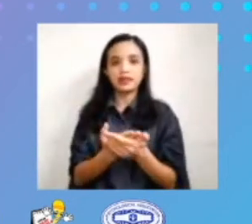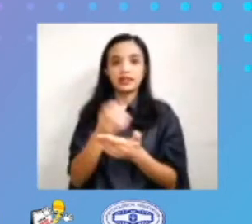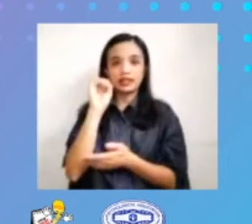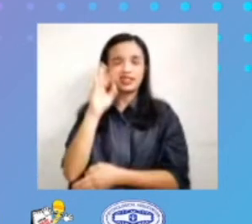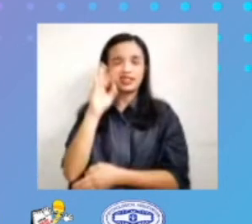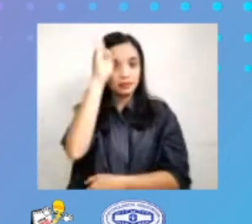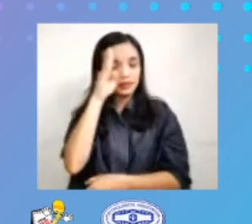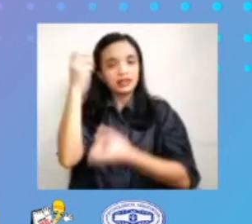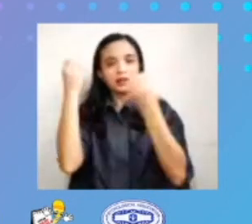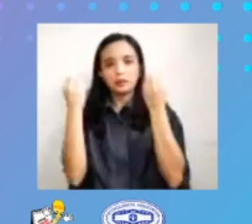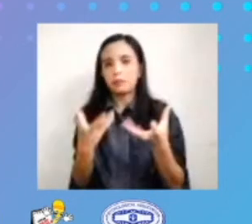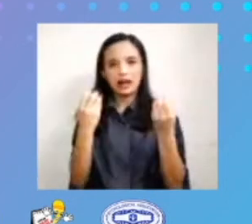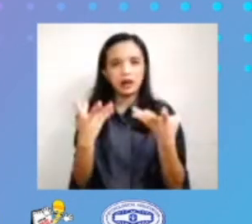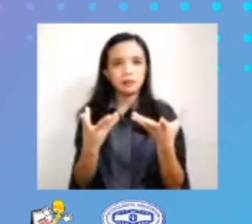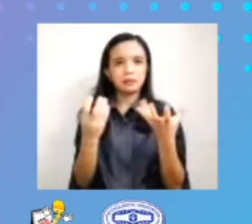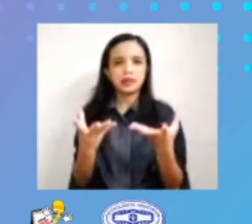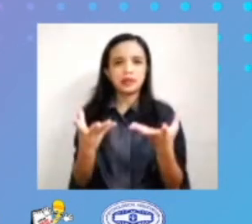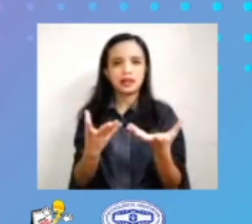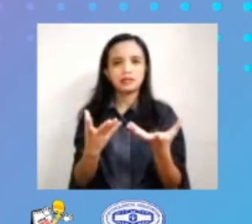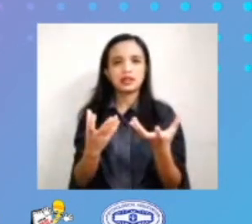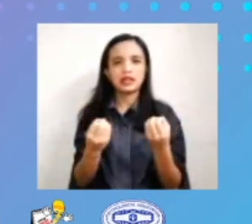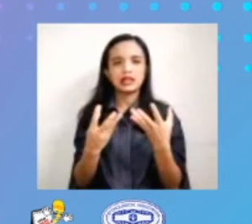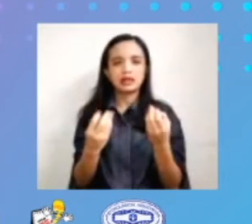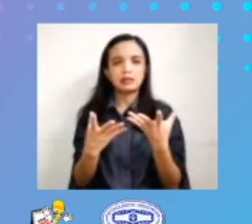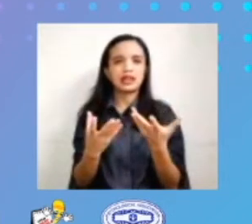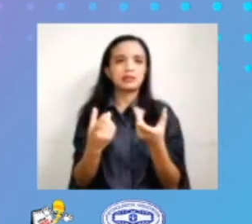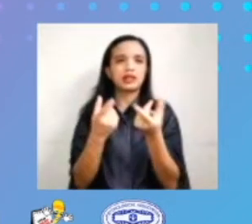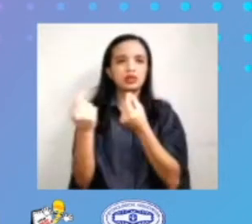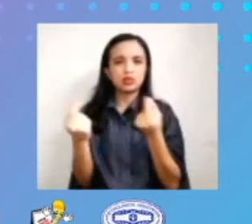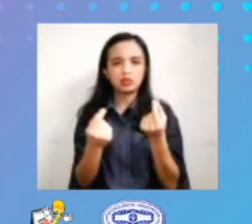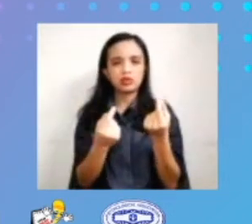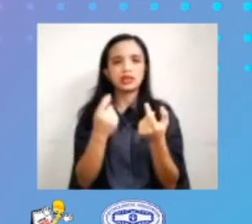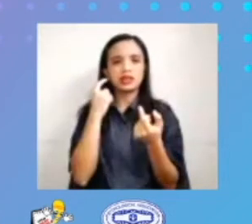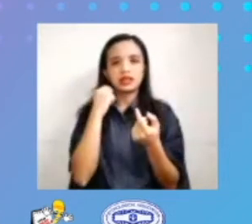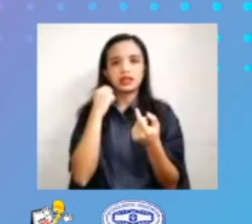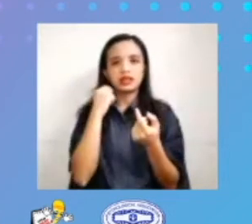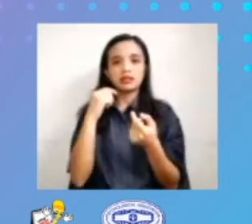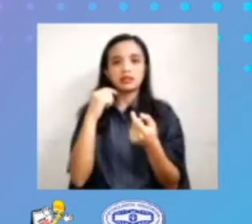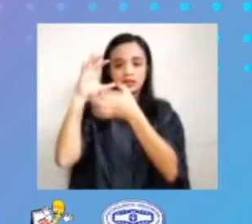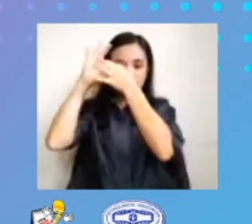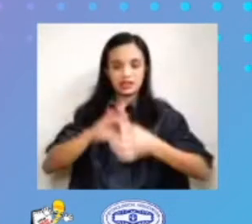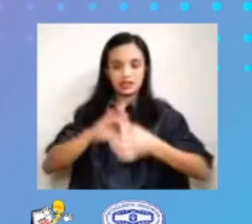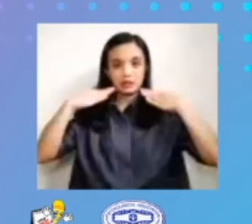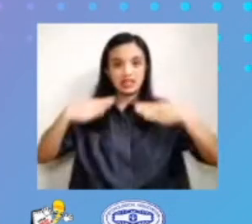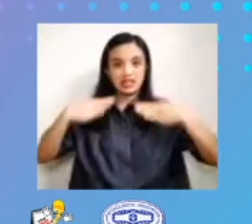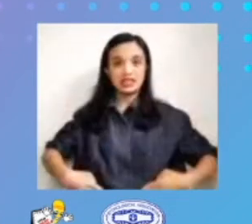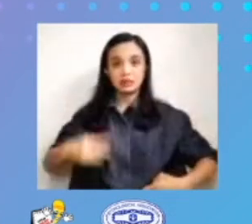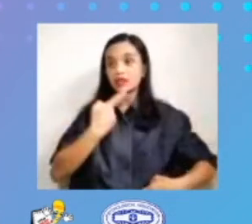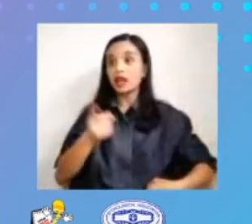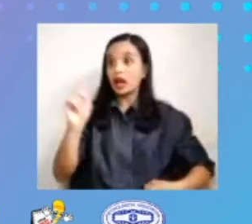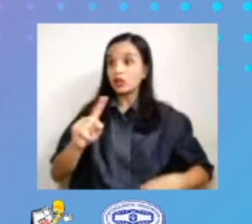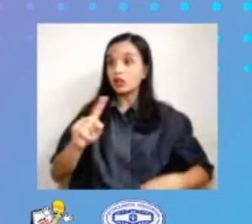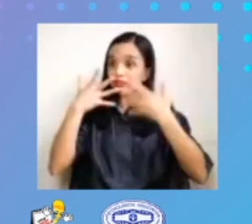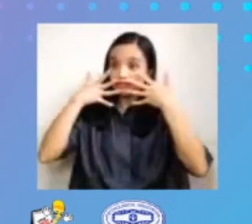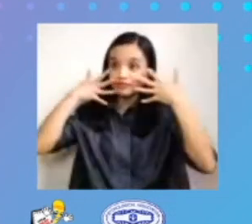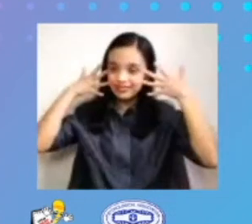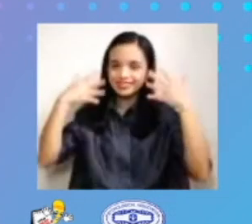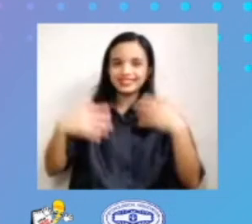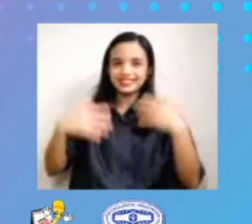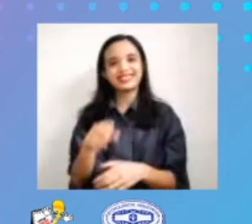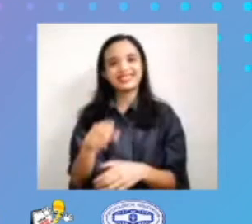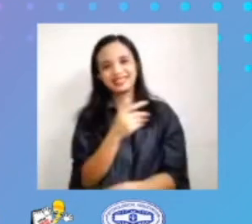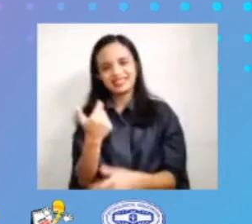your wellness. It really has so much to do with that. Sometimes we really take that for granted. Even when Enzo